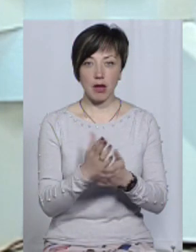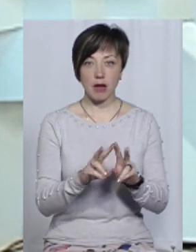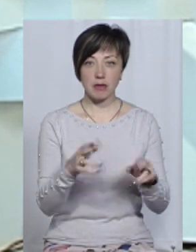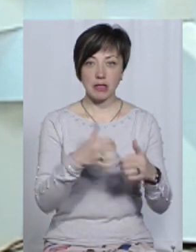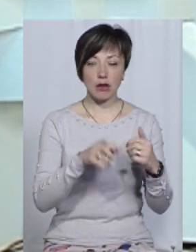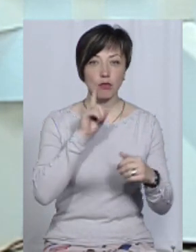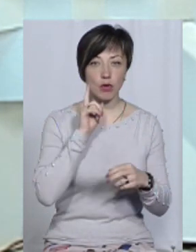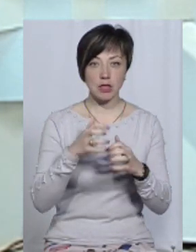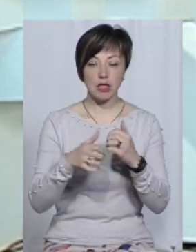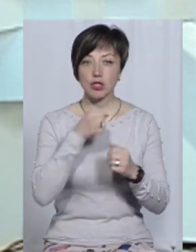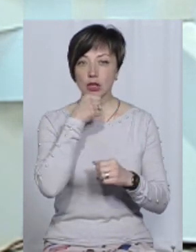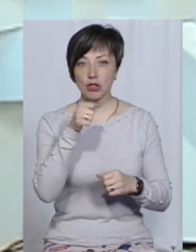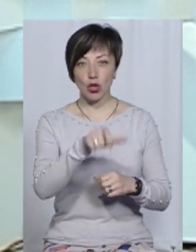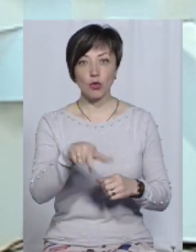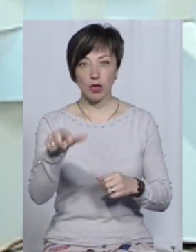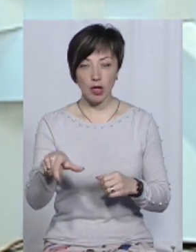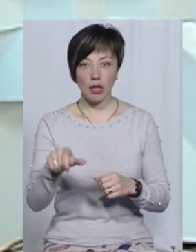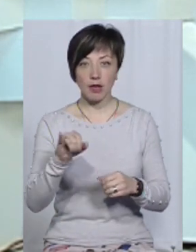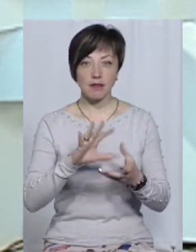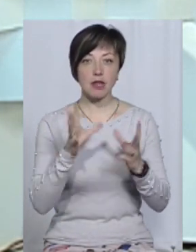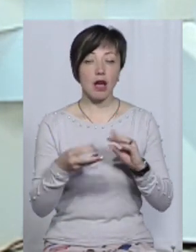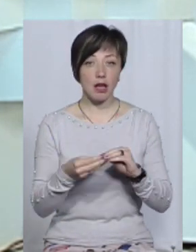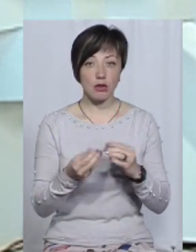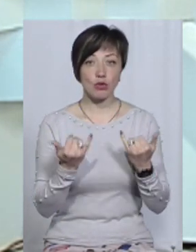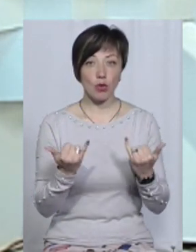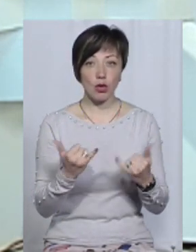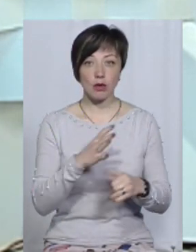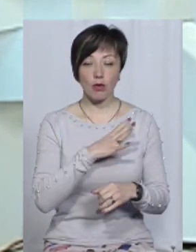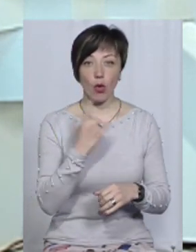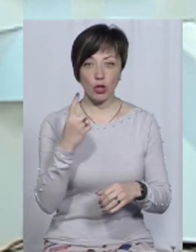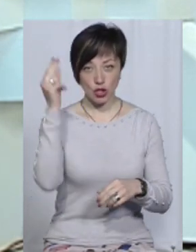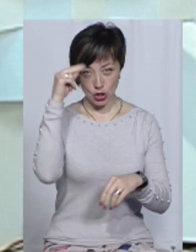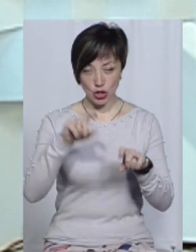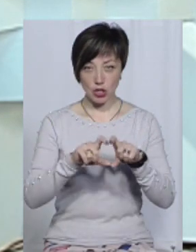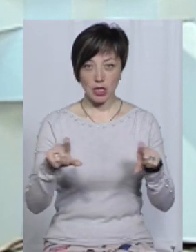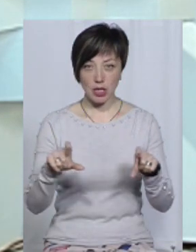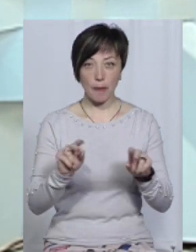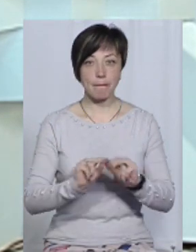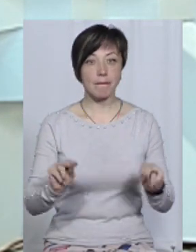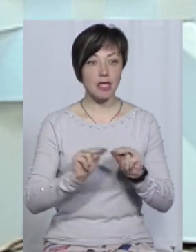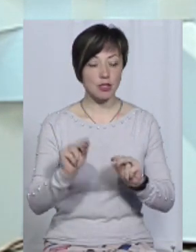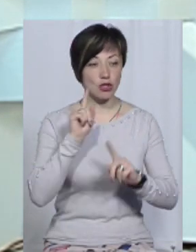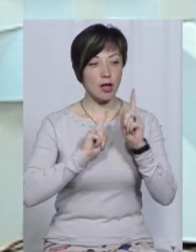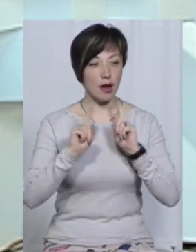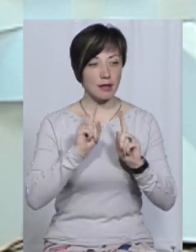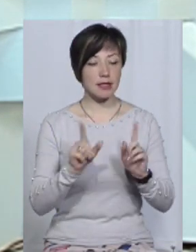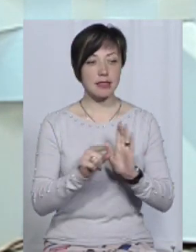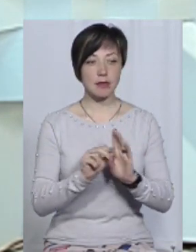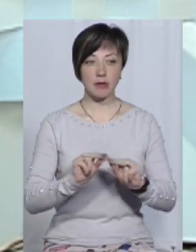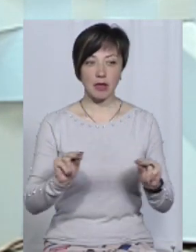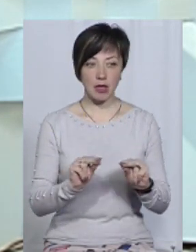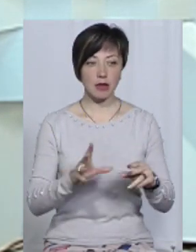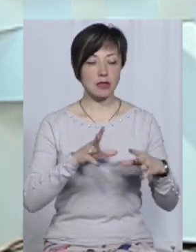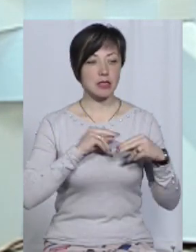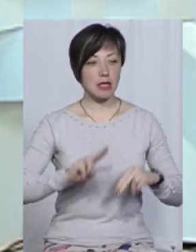мають, як серед молоді, так і серед старших людей. От, і взагалі, сьогодні я був в одній шкіл на педагогічній раді з викладачами, і